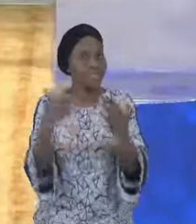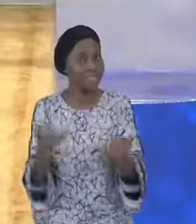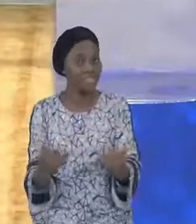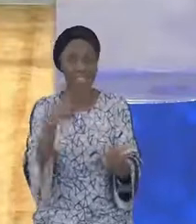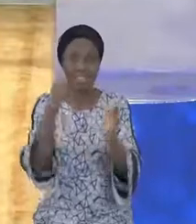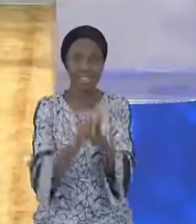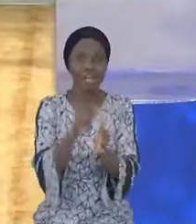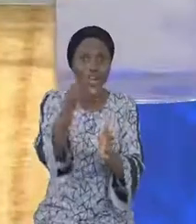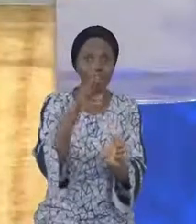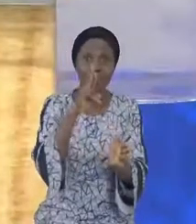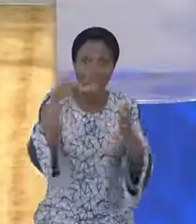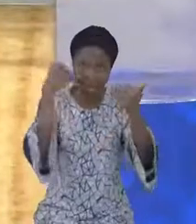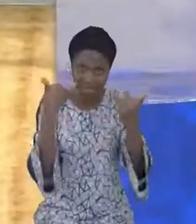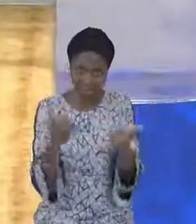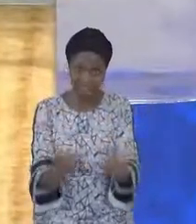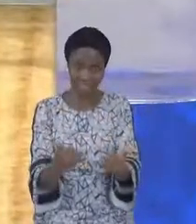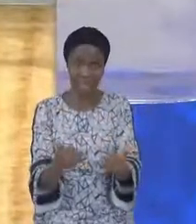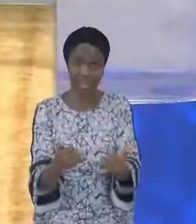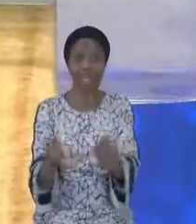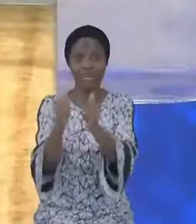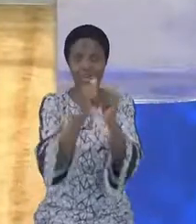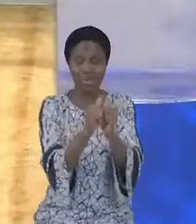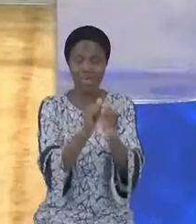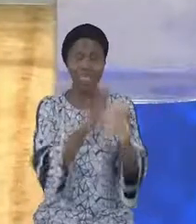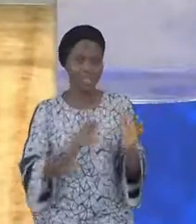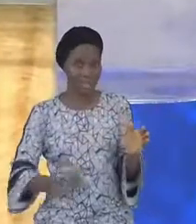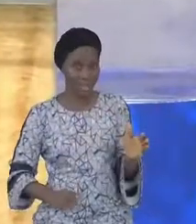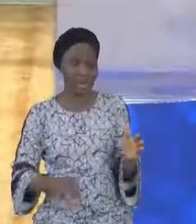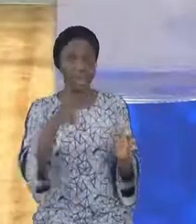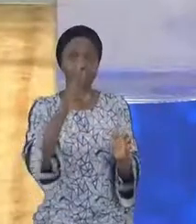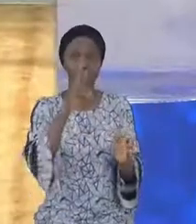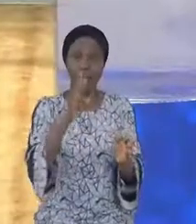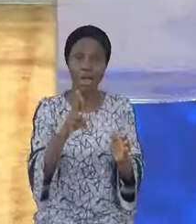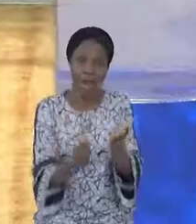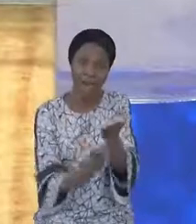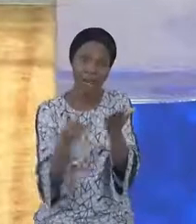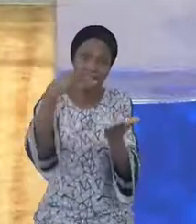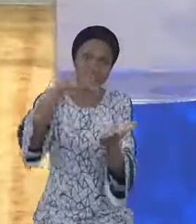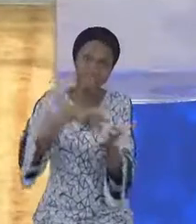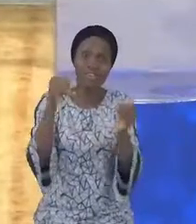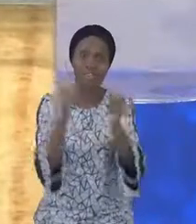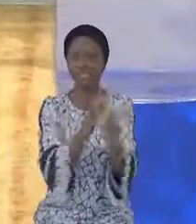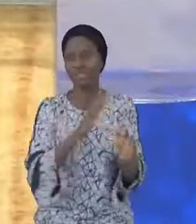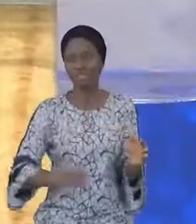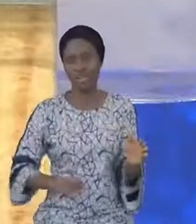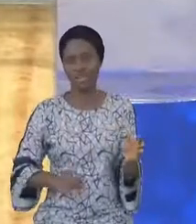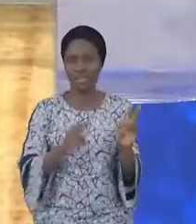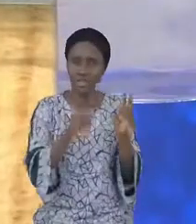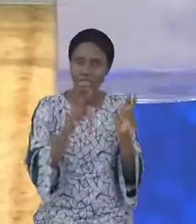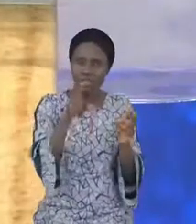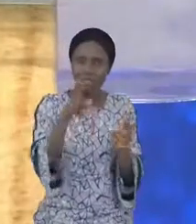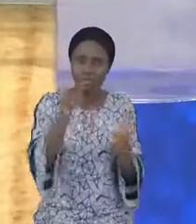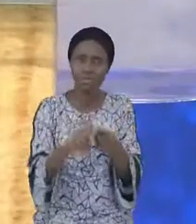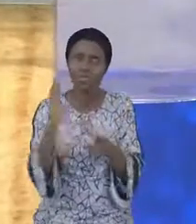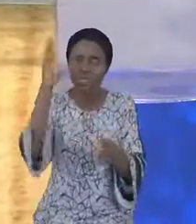êtes identifié avec Christ, et que vous êtes maintenant ressuscité avec Christ, cherchez